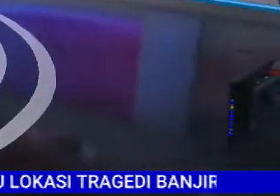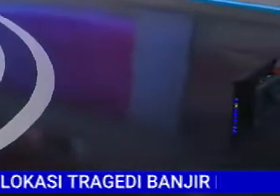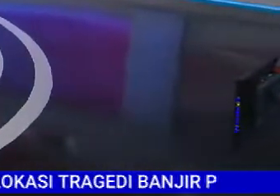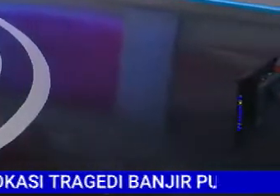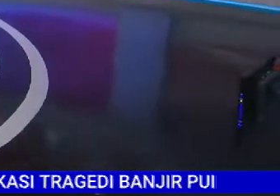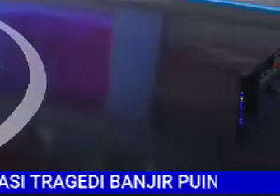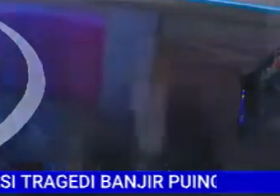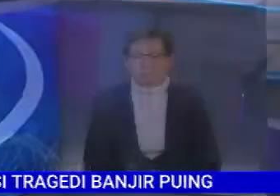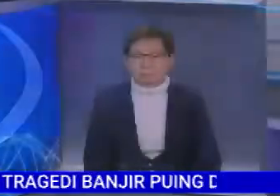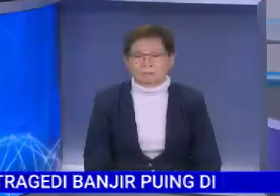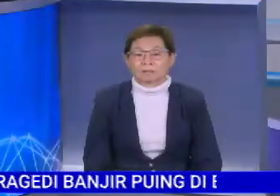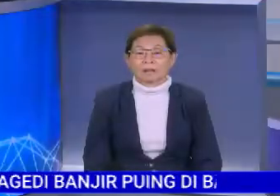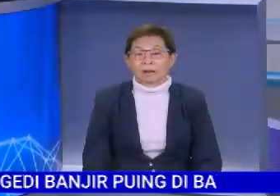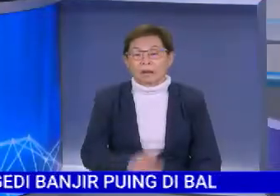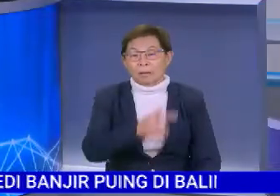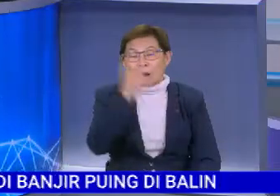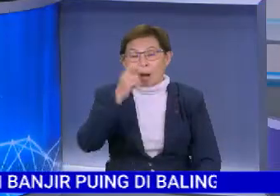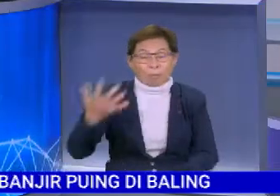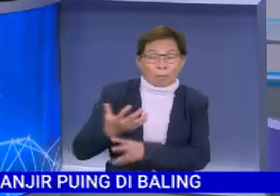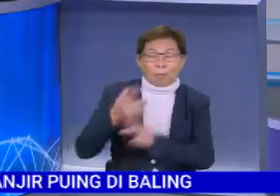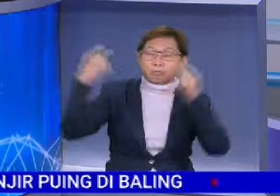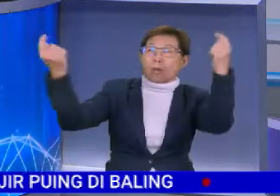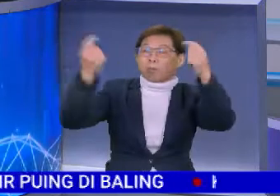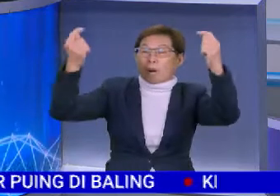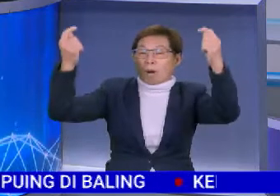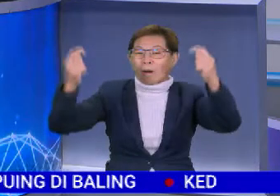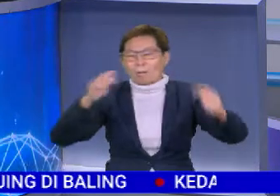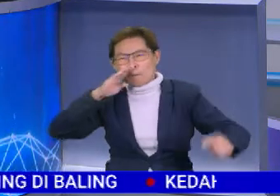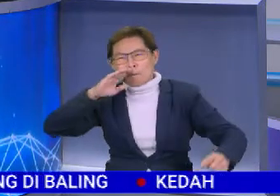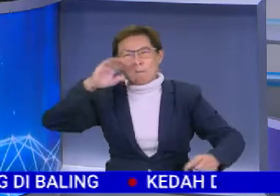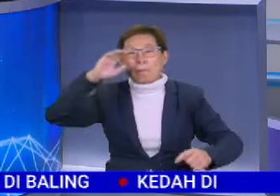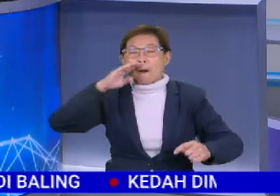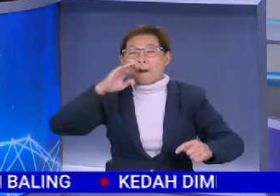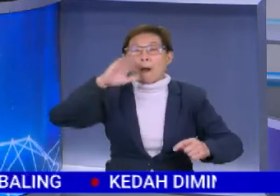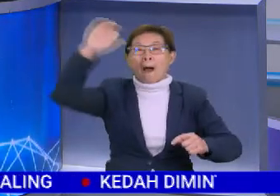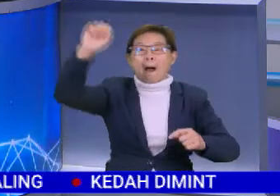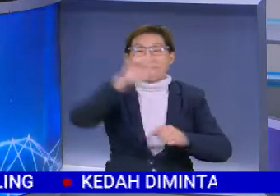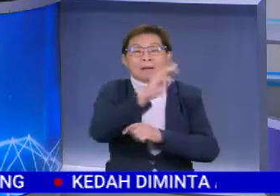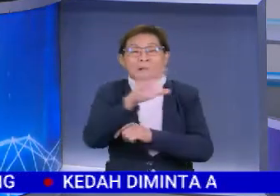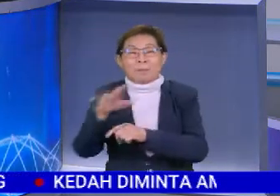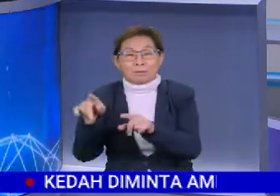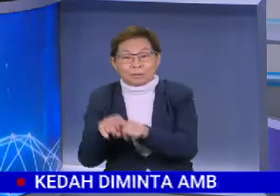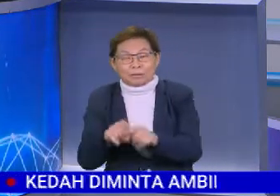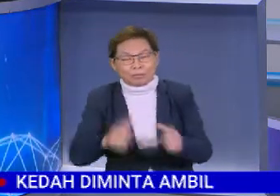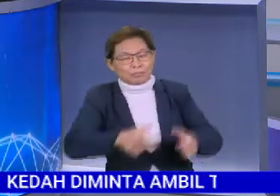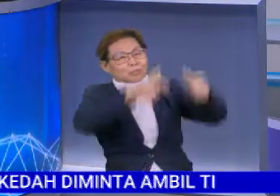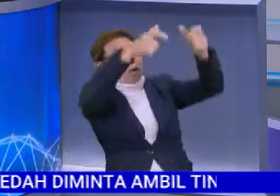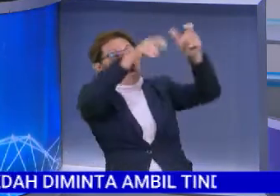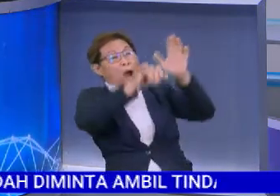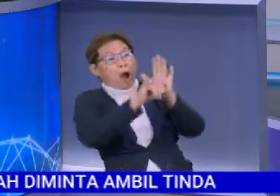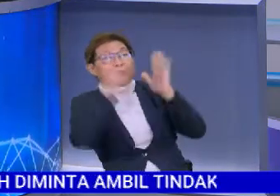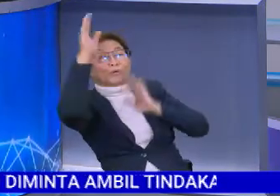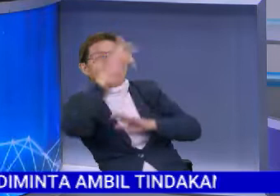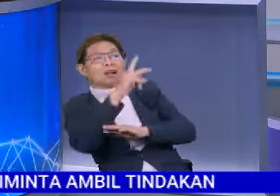Terima kasih Burj Khalifa kerana turut meraihkan Hari Kebangsaan Negara ke-65. Ya, selain Menara Ikonik